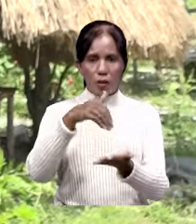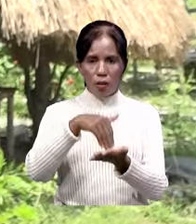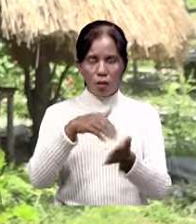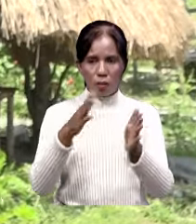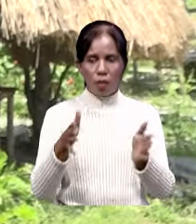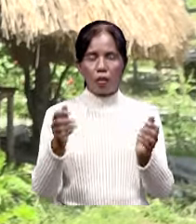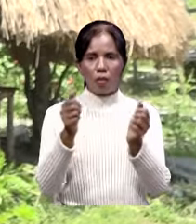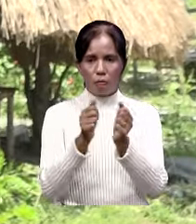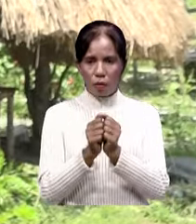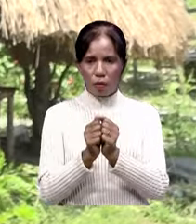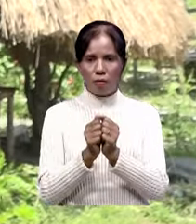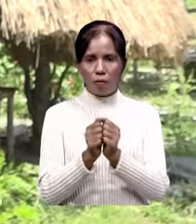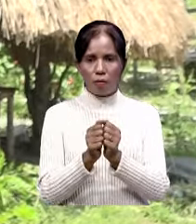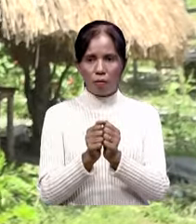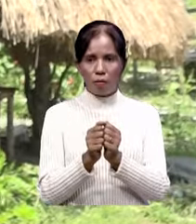hamutuk iha